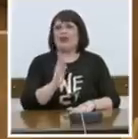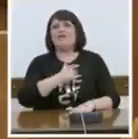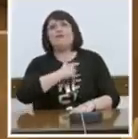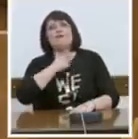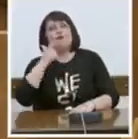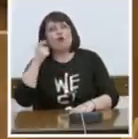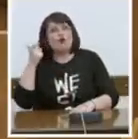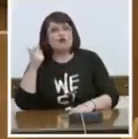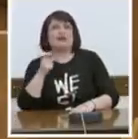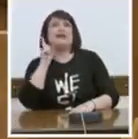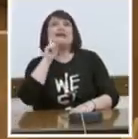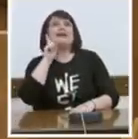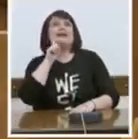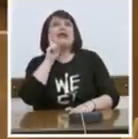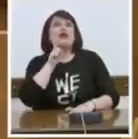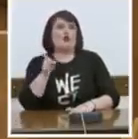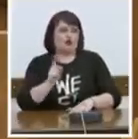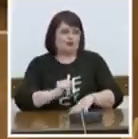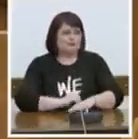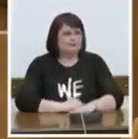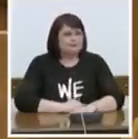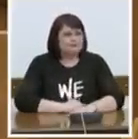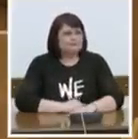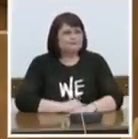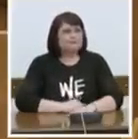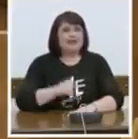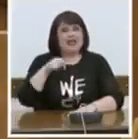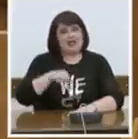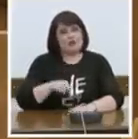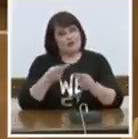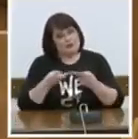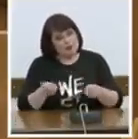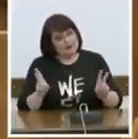των γυναικών. Και εδώ θα μου επιτρέψετε